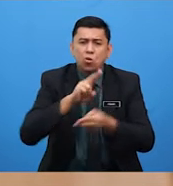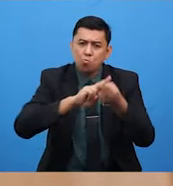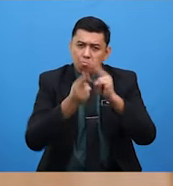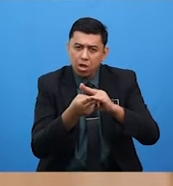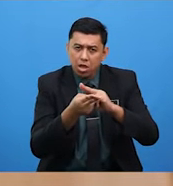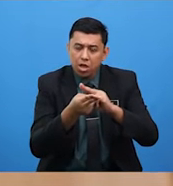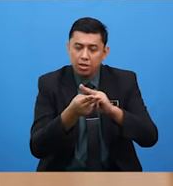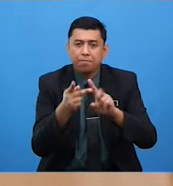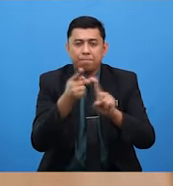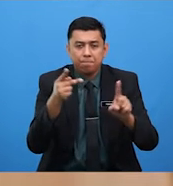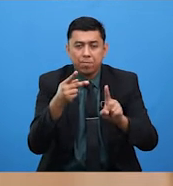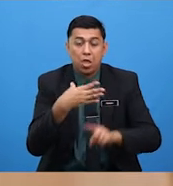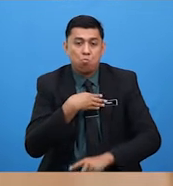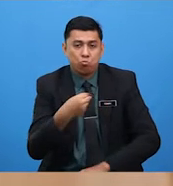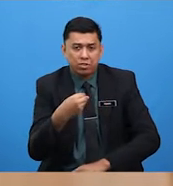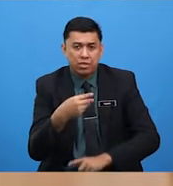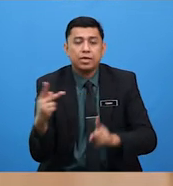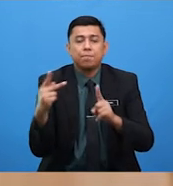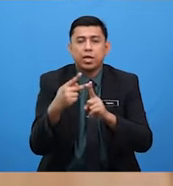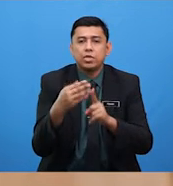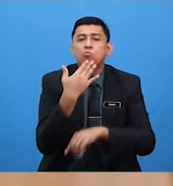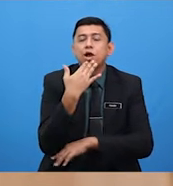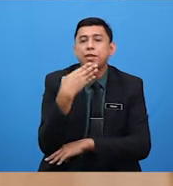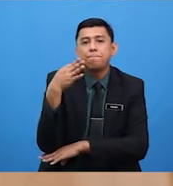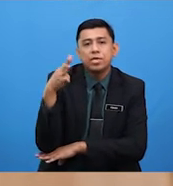daripada jernih kepada warna biru muda.